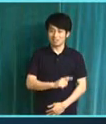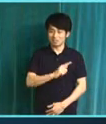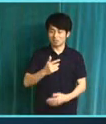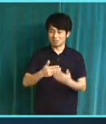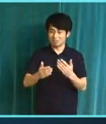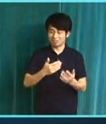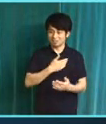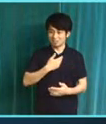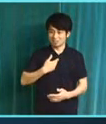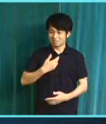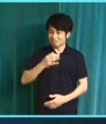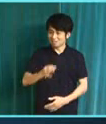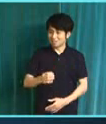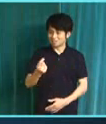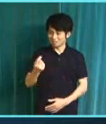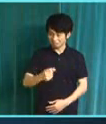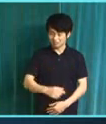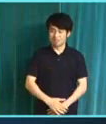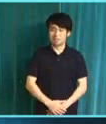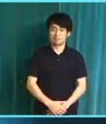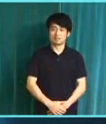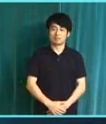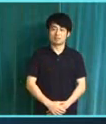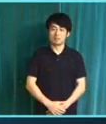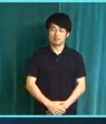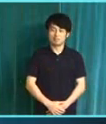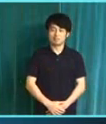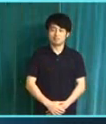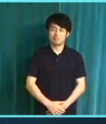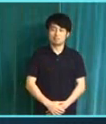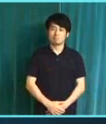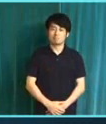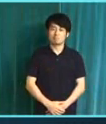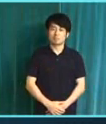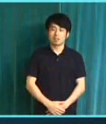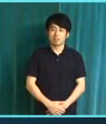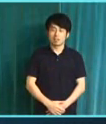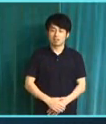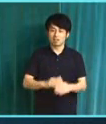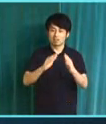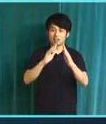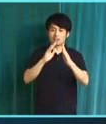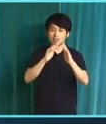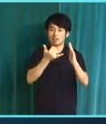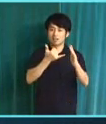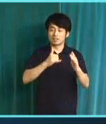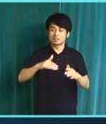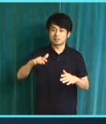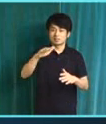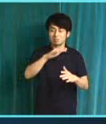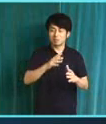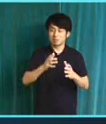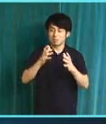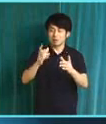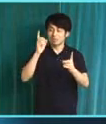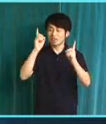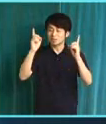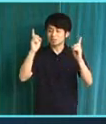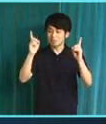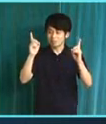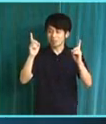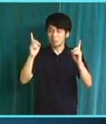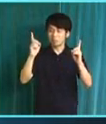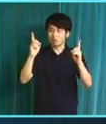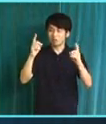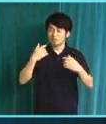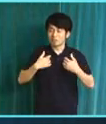そうですね、 はい、それはもう家族みんなで遊びに来ても、 はい、 とっ